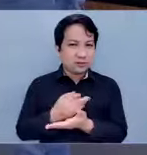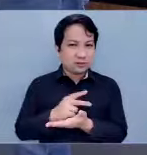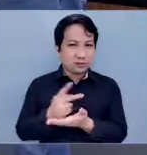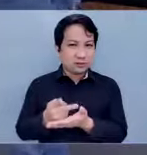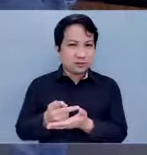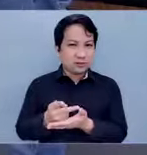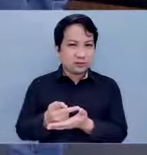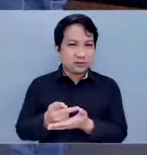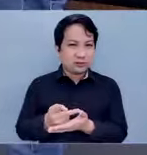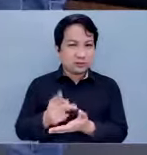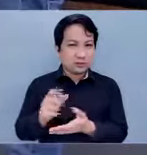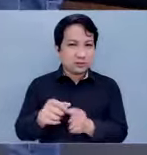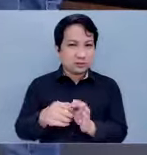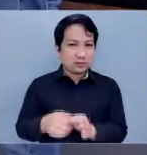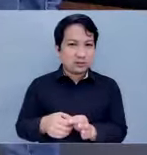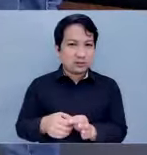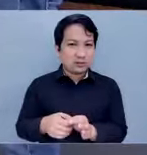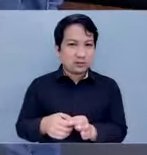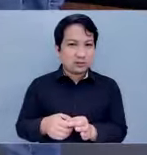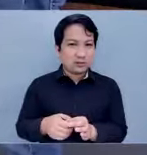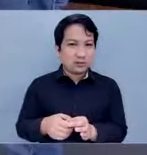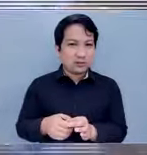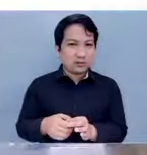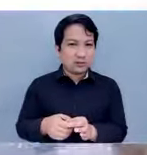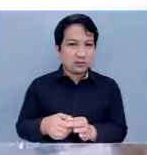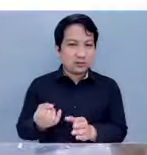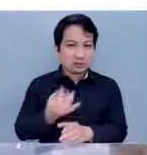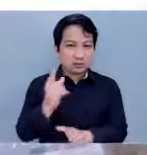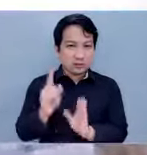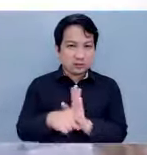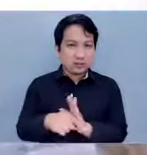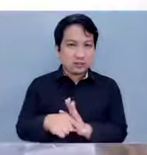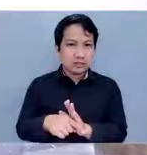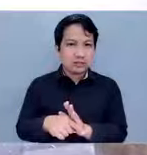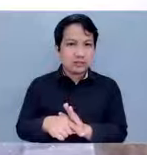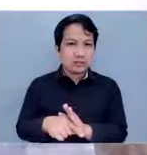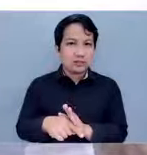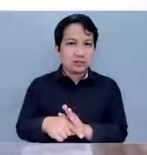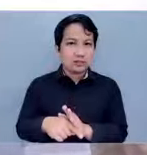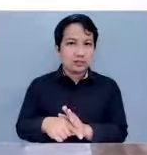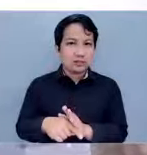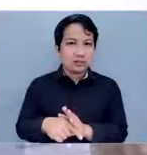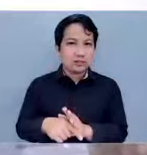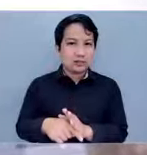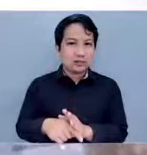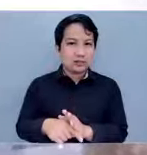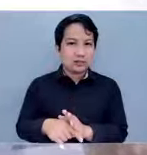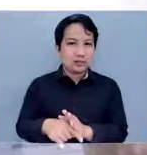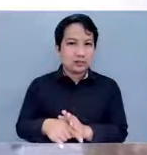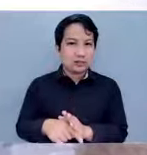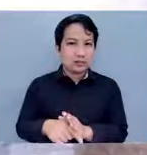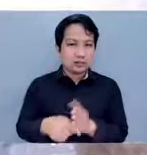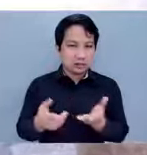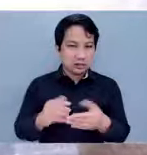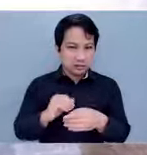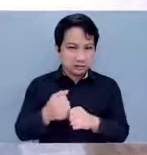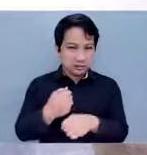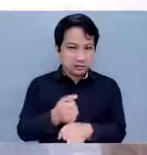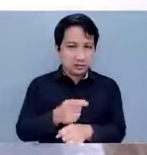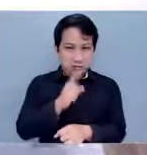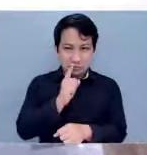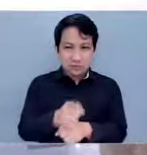Angelo's Empanada, agad ba siya or mga ilang minutes ba pag nagka-order? Made to order talaga kami. Kasi ina-assure po namin